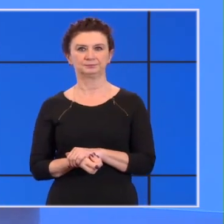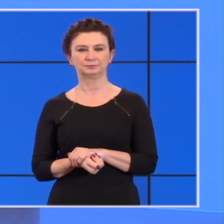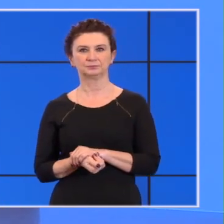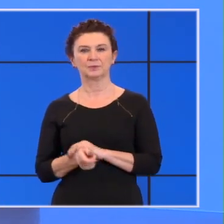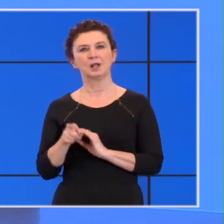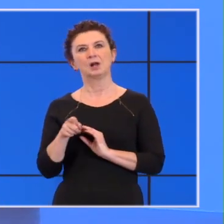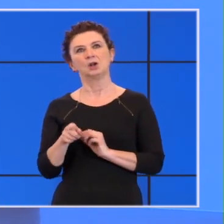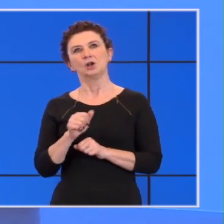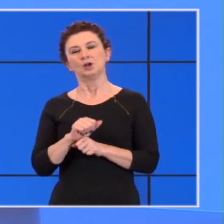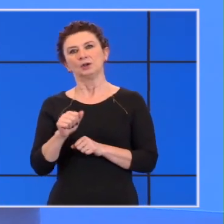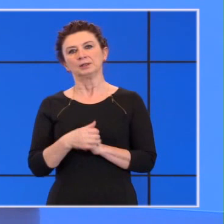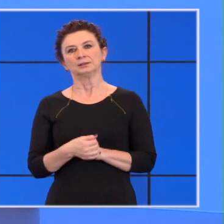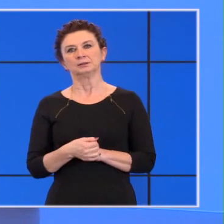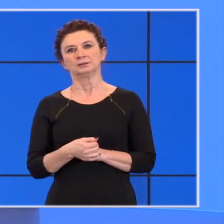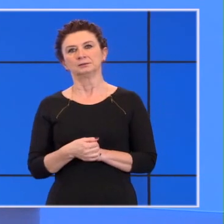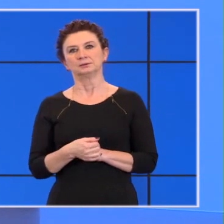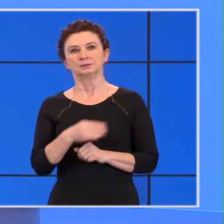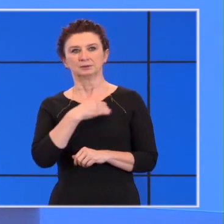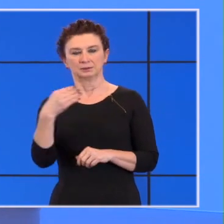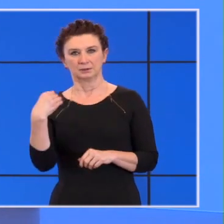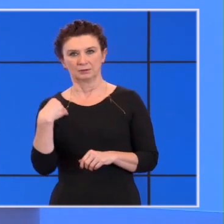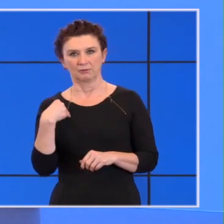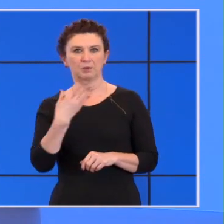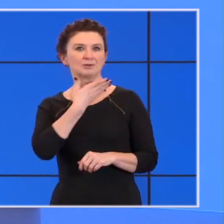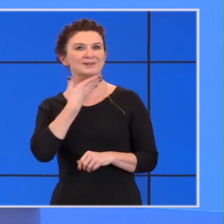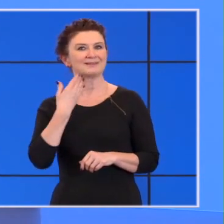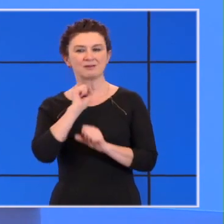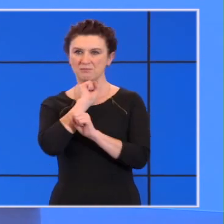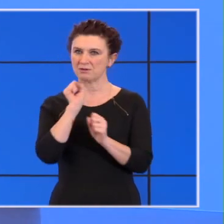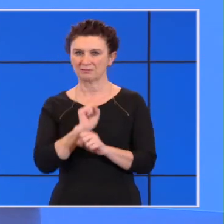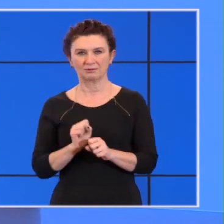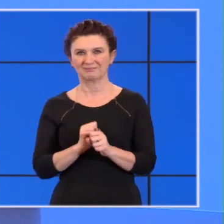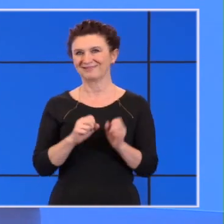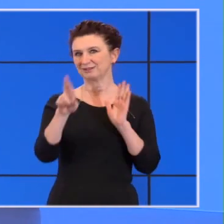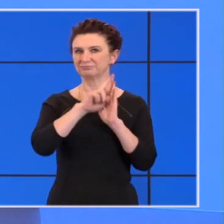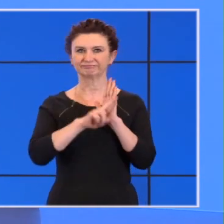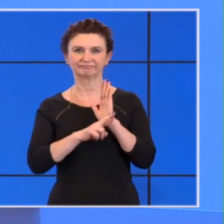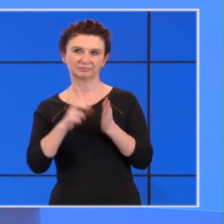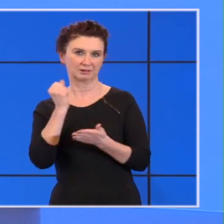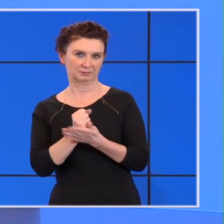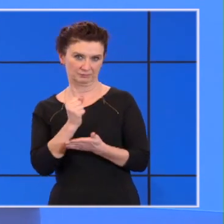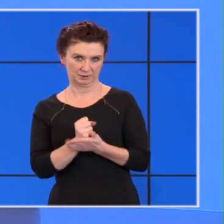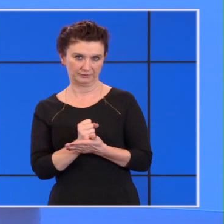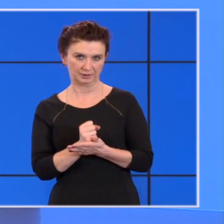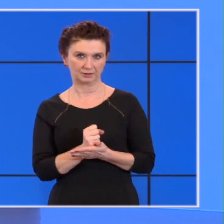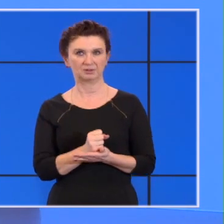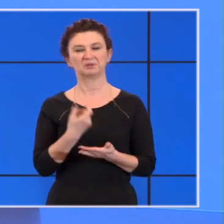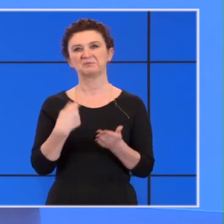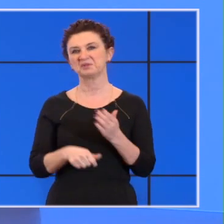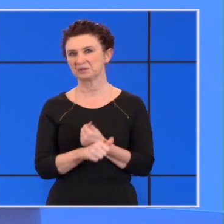Jak Państwo wiecie, w Polsce nie ma żadnego uregulowania prawnego. Więc dlatego też uważam,